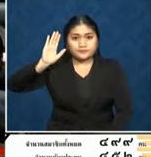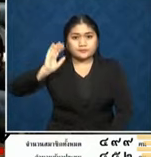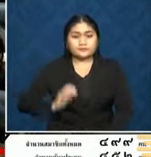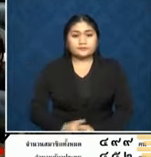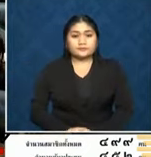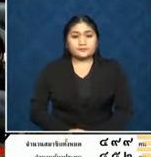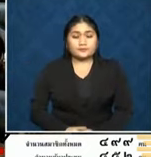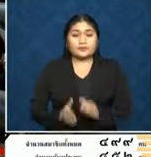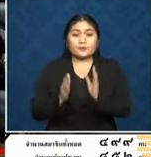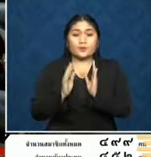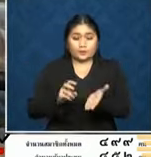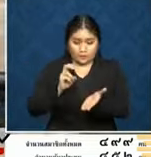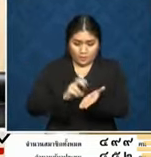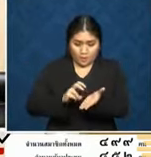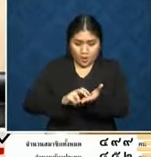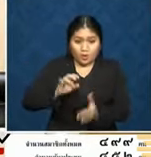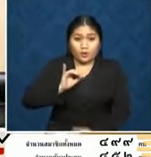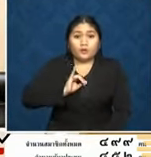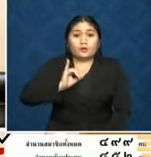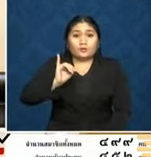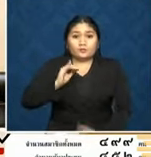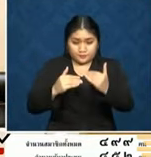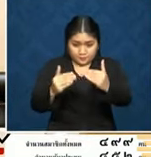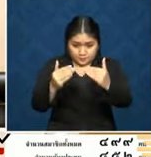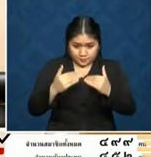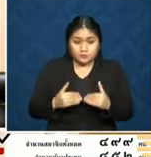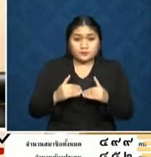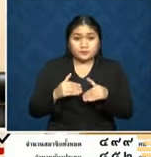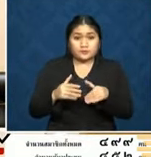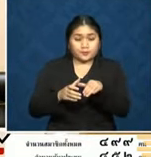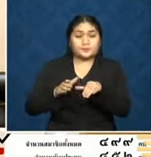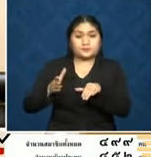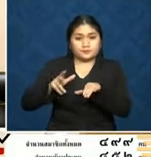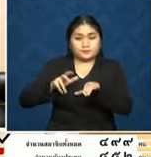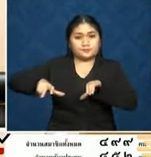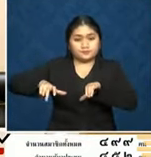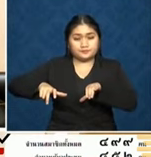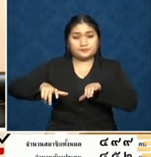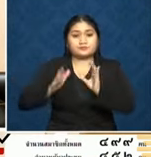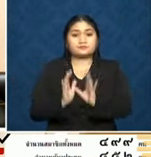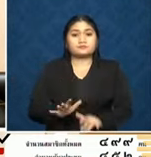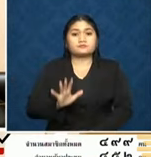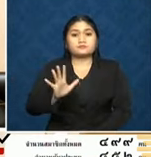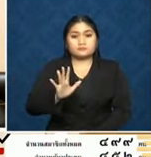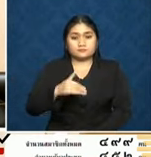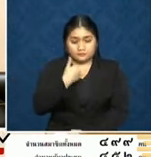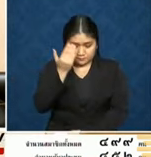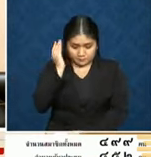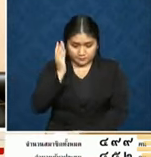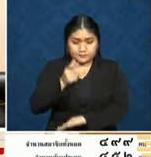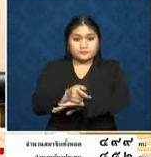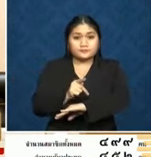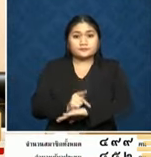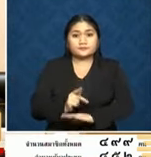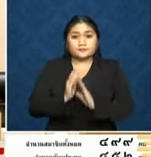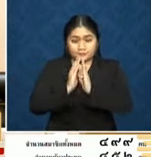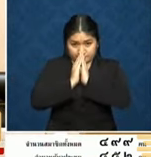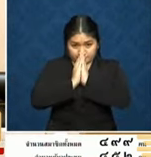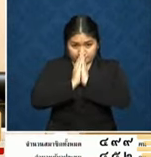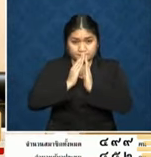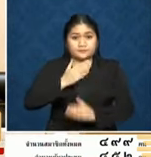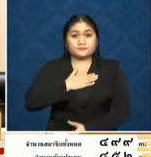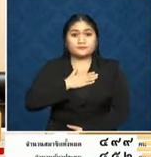มีผู้รับรองถูกต้องนะครับต่อไปพรรคเพื่อไทยครับ5ท่านครับ กราบเรียนท่านประธานสภาที่เคารพผมวชรพลขาวขำส